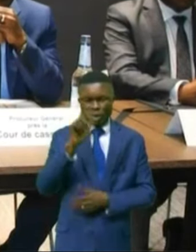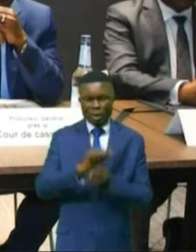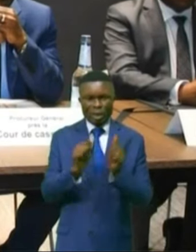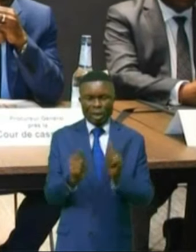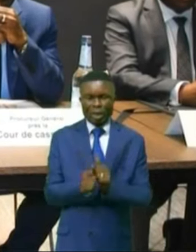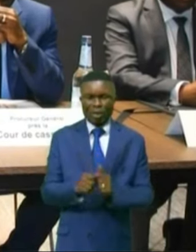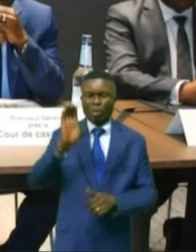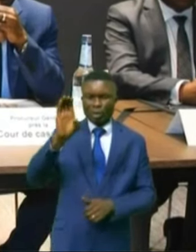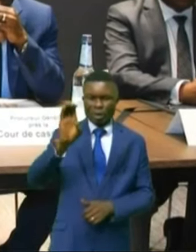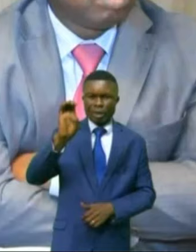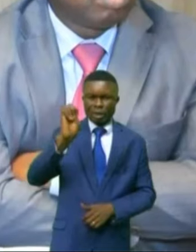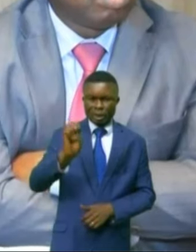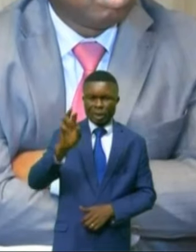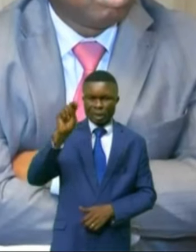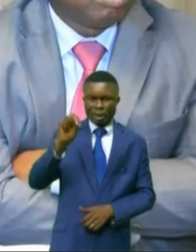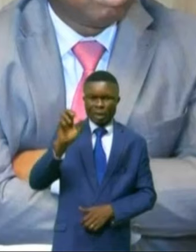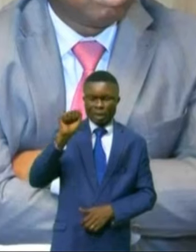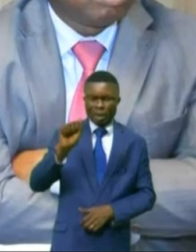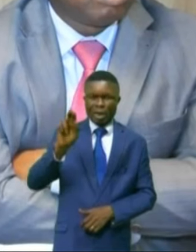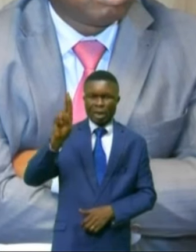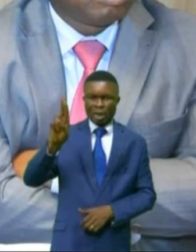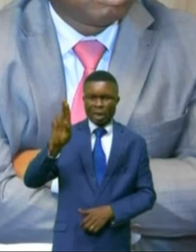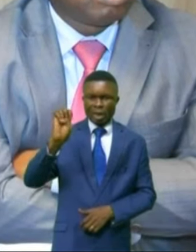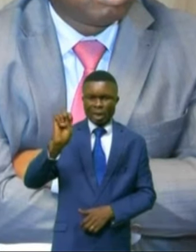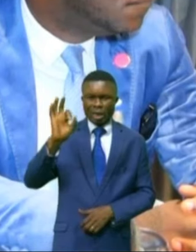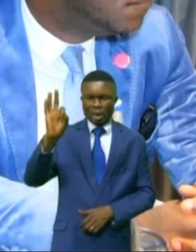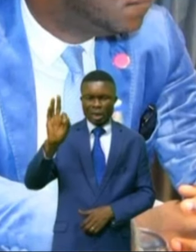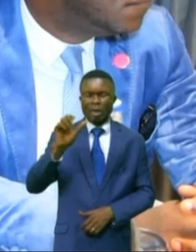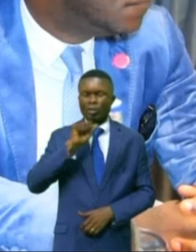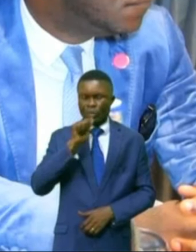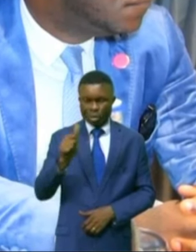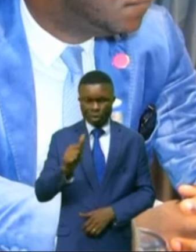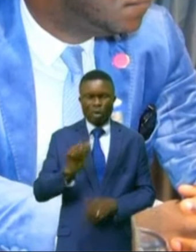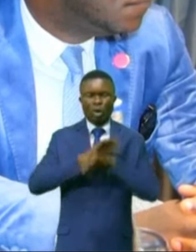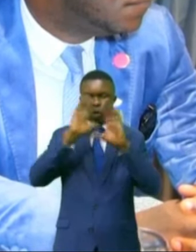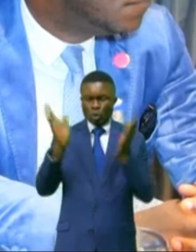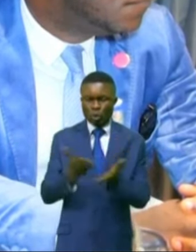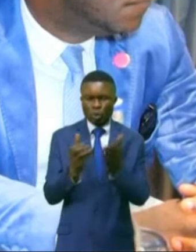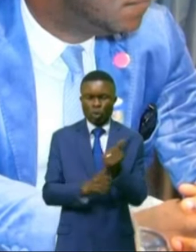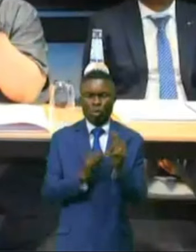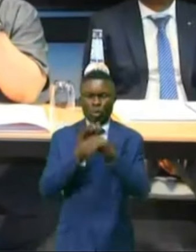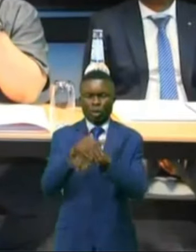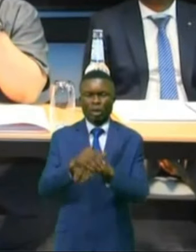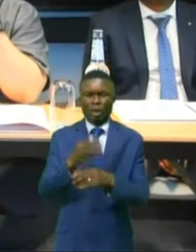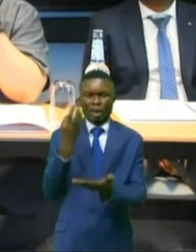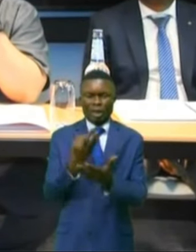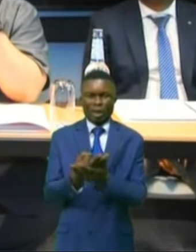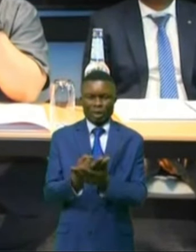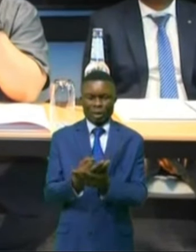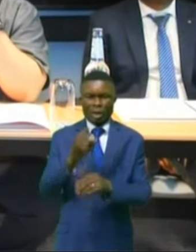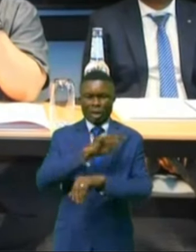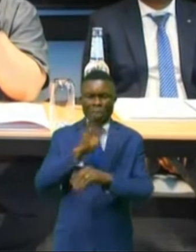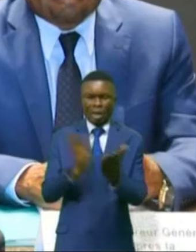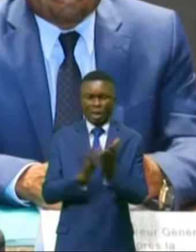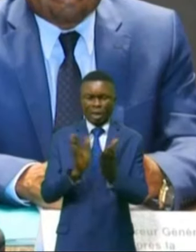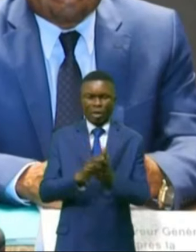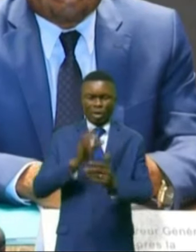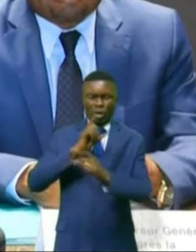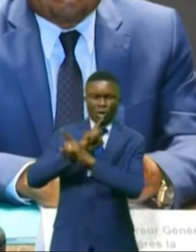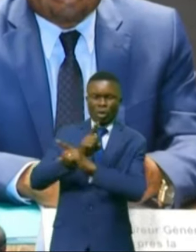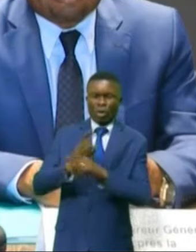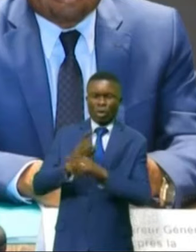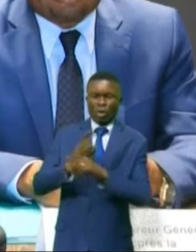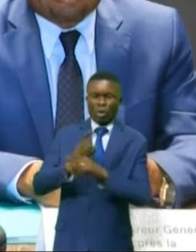CNRF. Plusieurs structures devront être impliquées dans cette lutte. Il s'agit des régies financières, de l'Institut pour la conservation de la